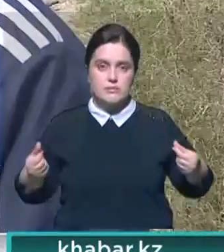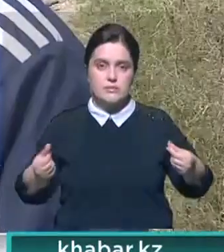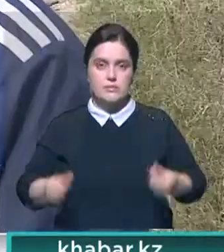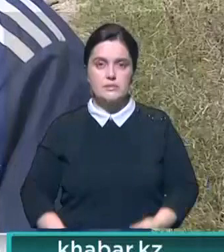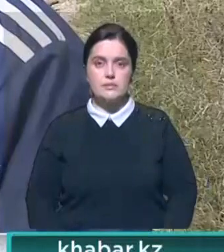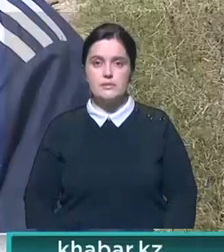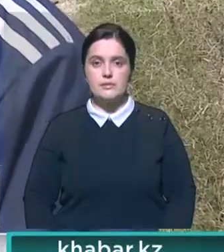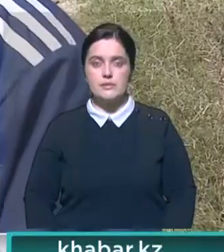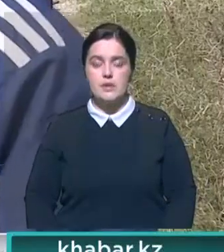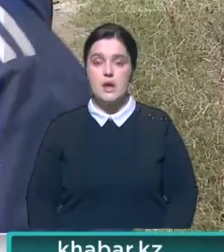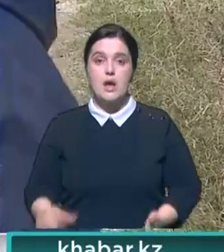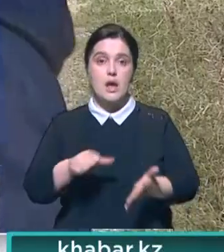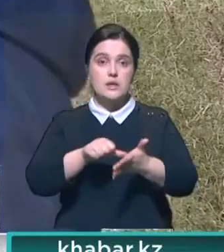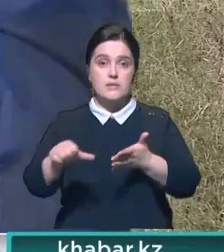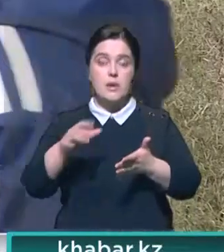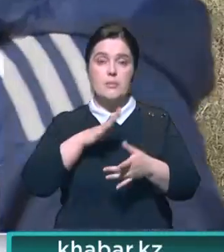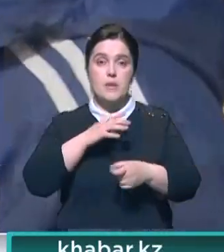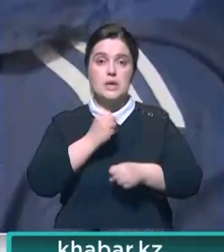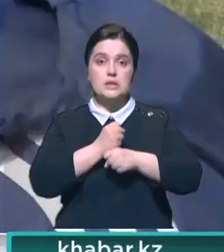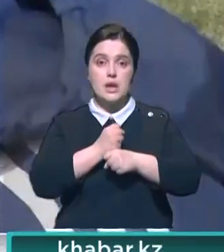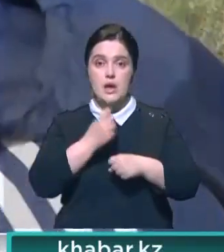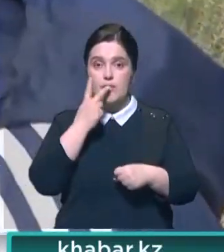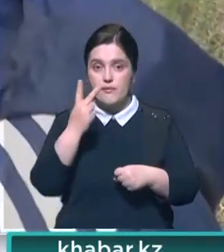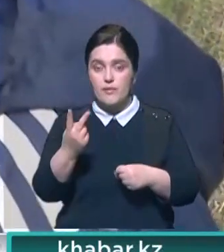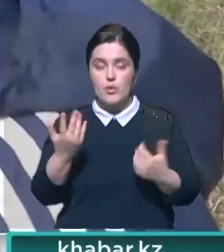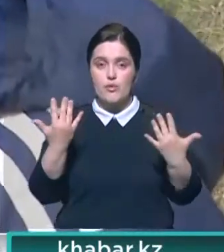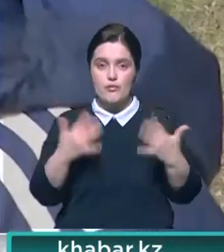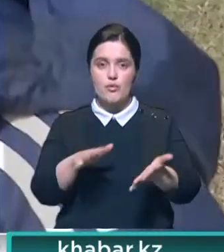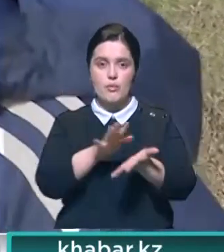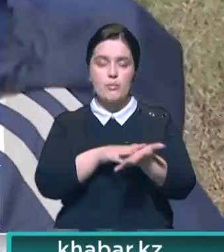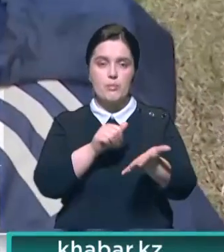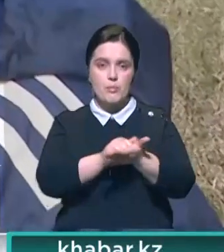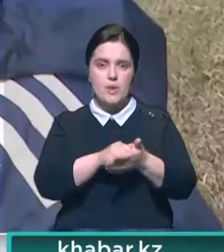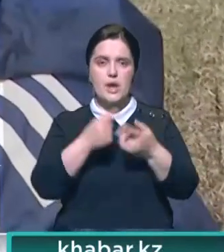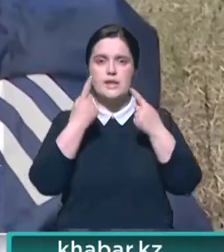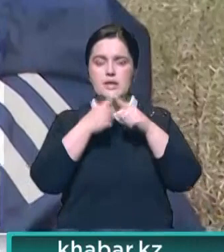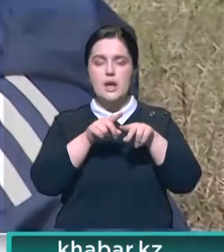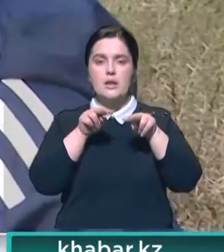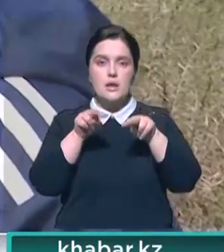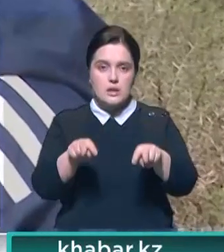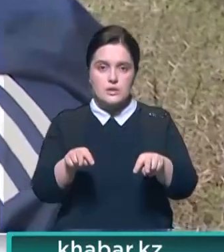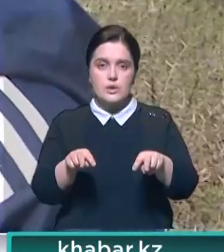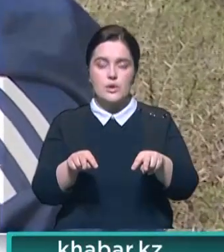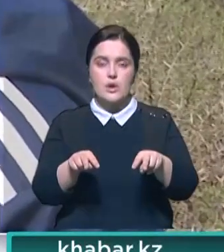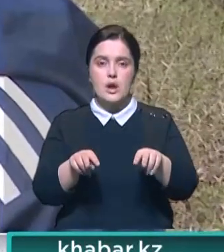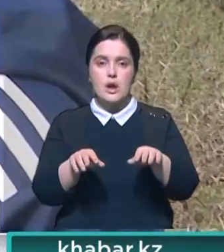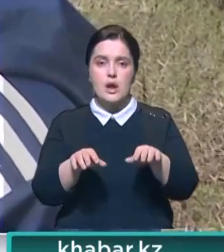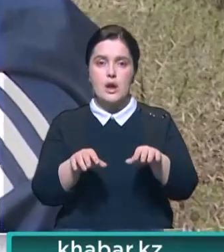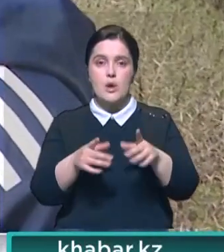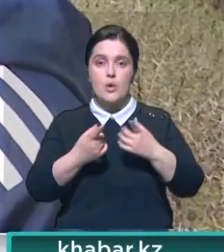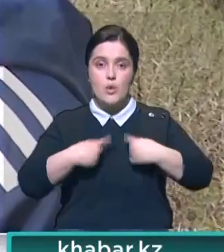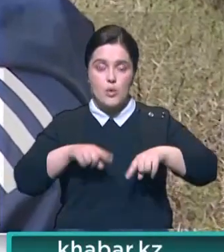глазах. Асфальт делали, вот видите, в каком состоянии. Хотя его технадзор, эти